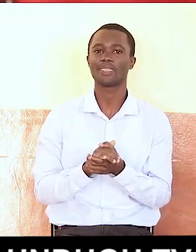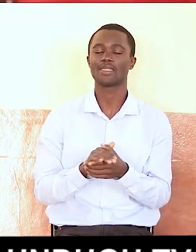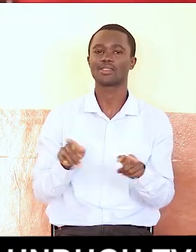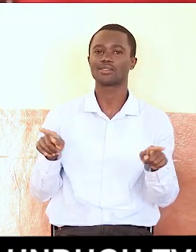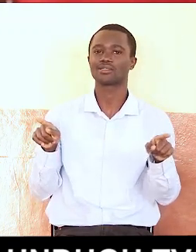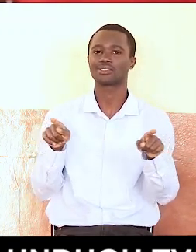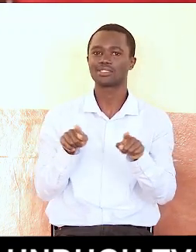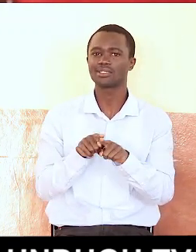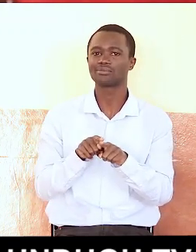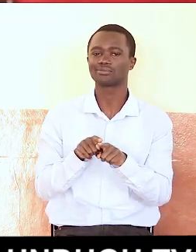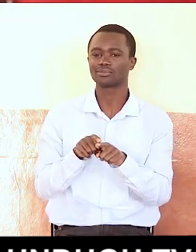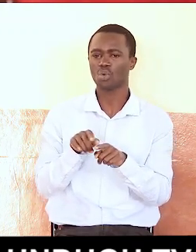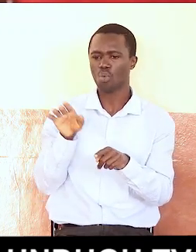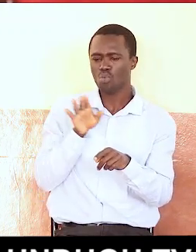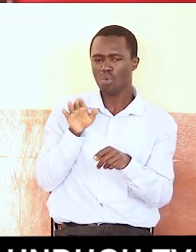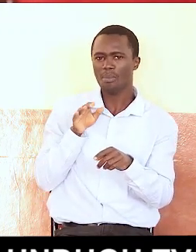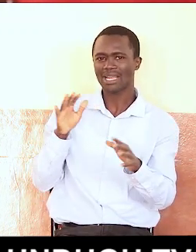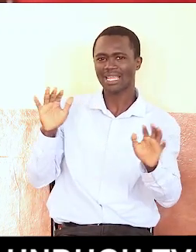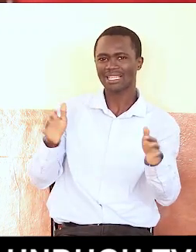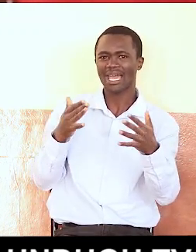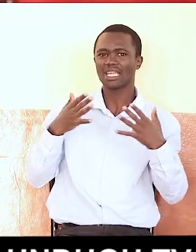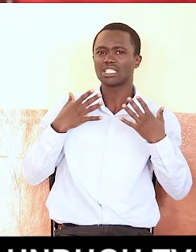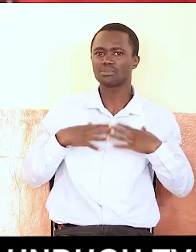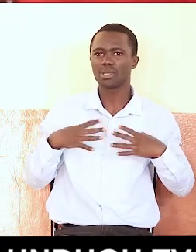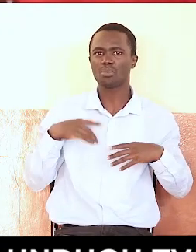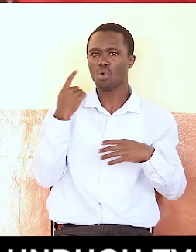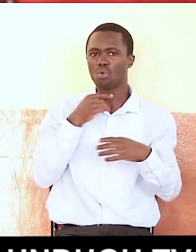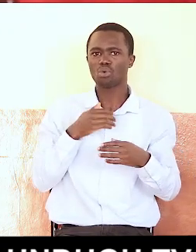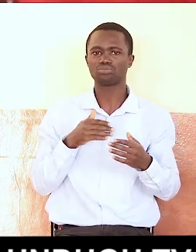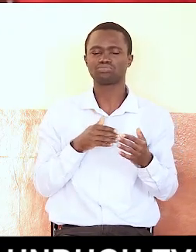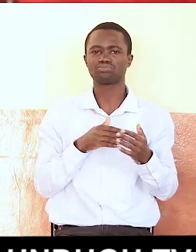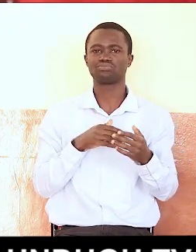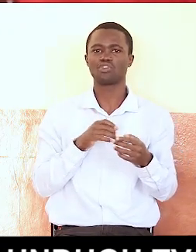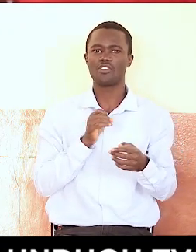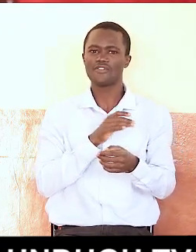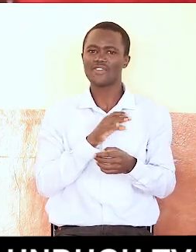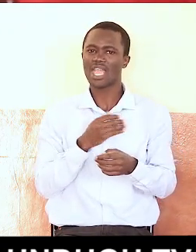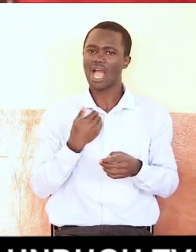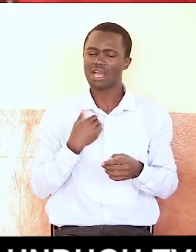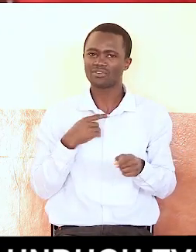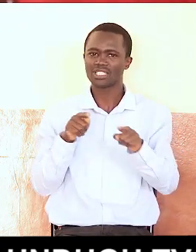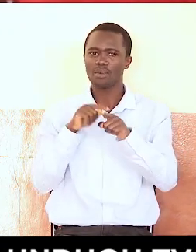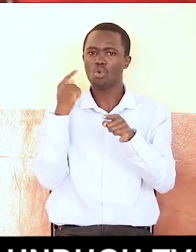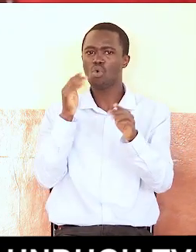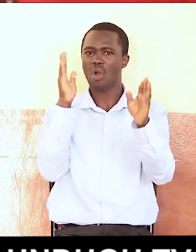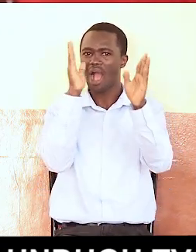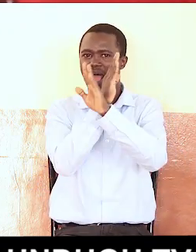hiyo akawatia nguvu wale waoga, wale waliokuwa wamejificha